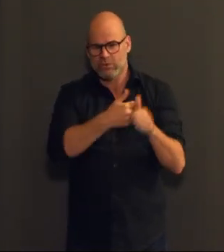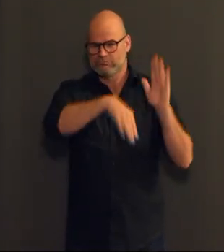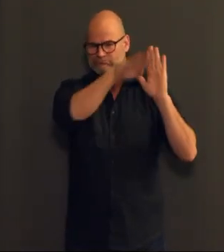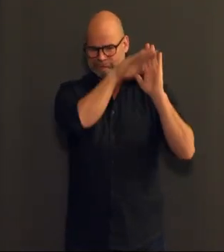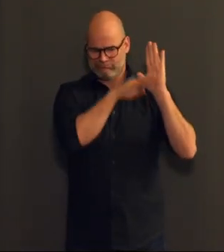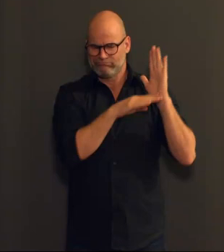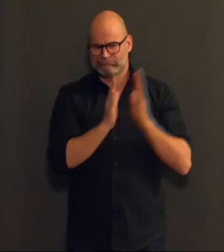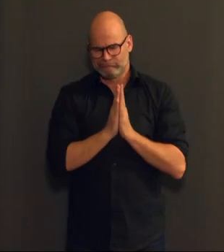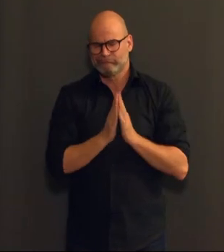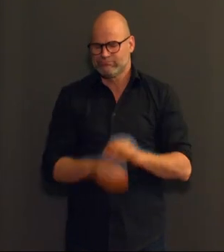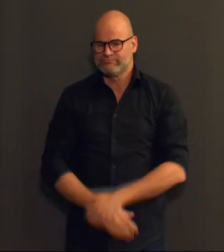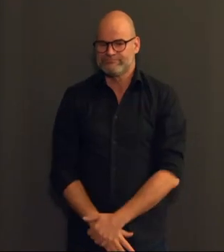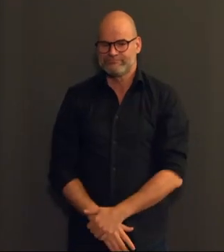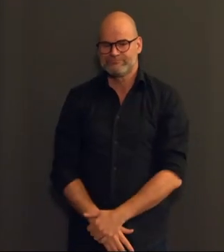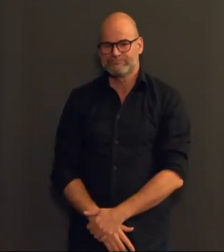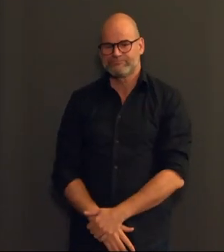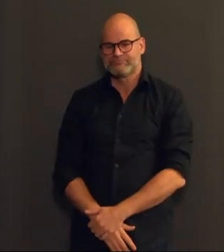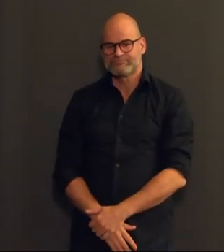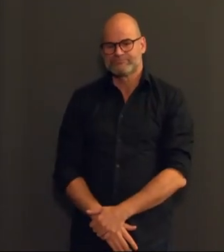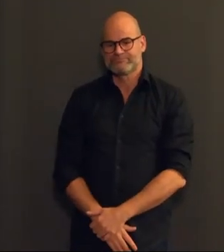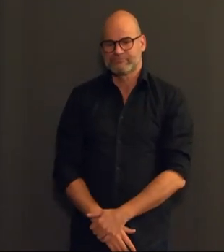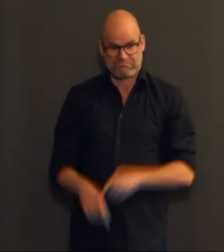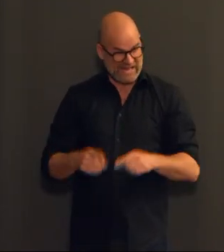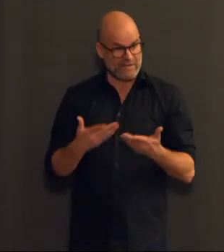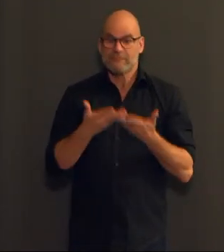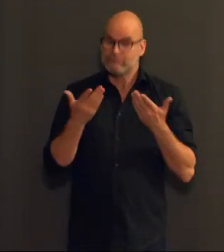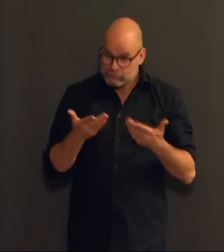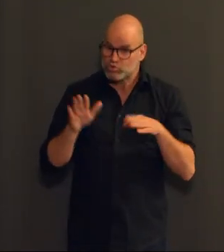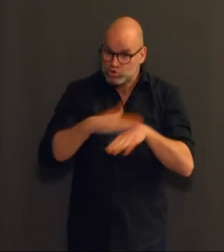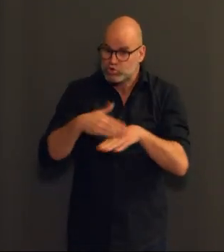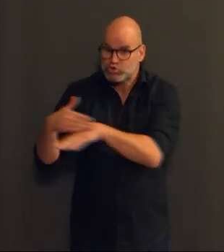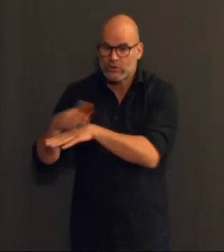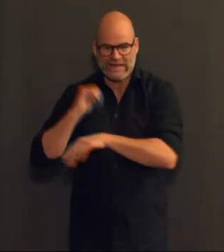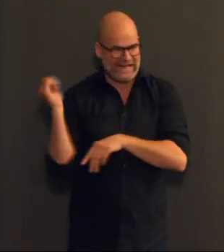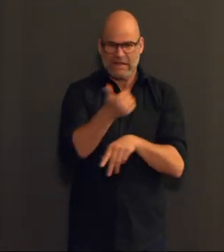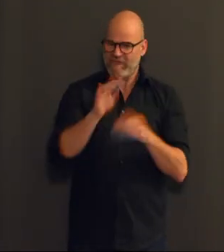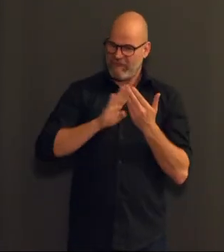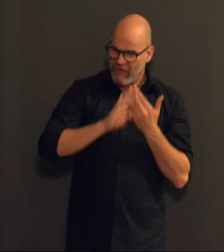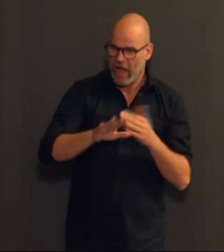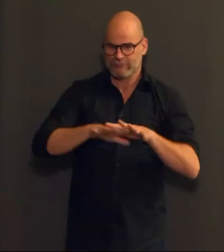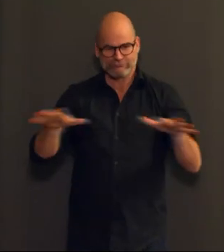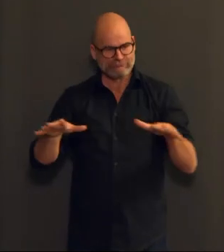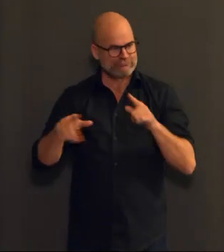Op die manier blijft het veilig voor iedereen en houden we het virus onder controle totdat die zo belangrijke